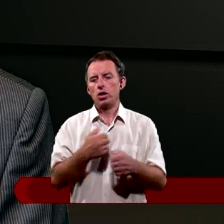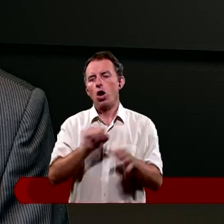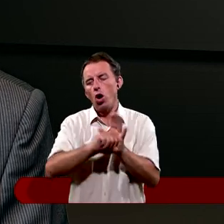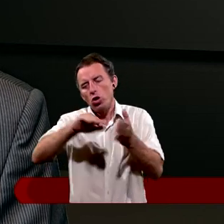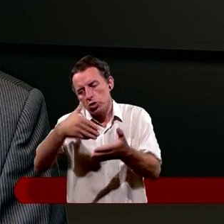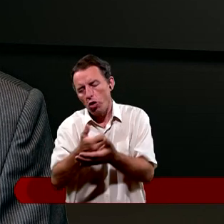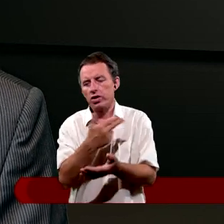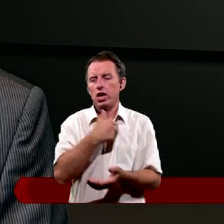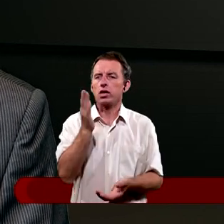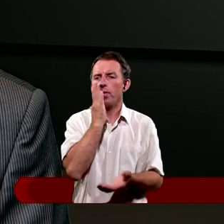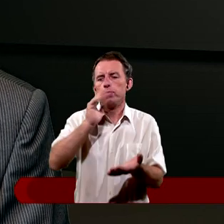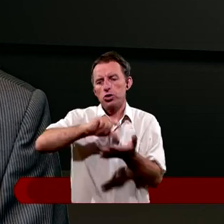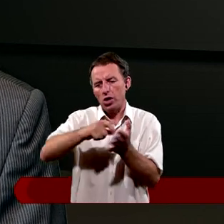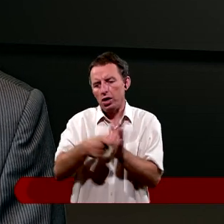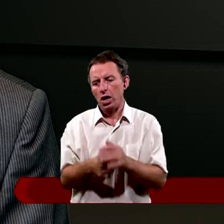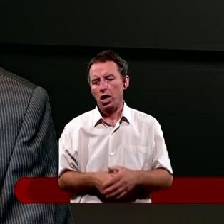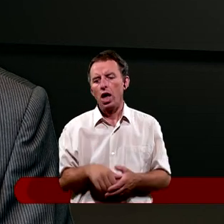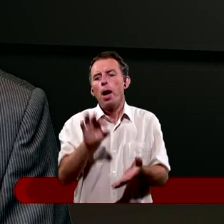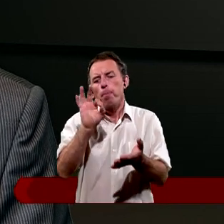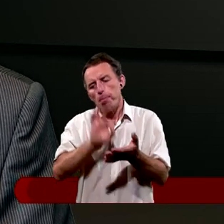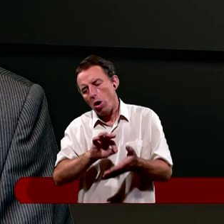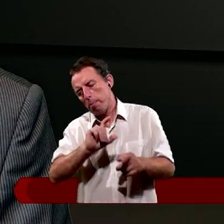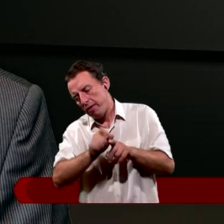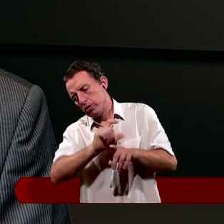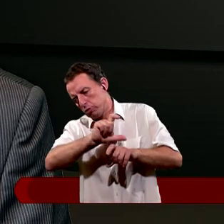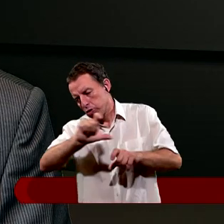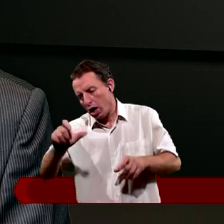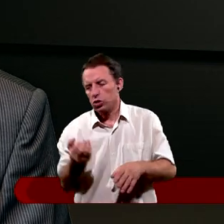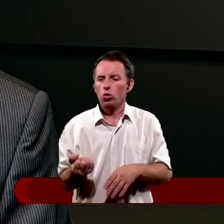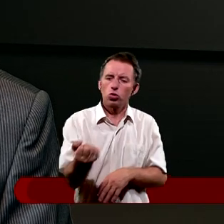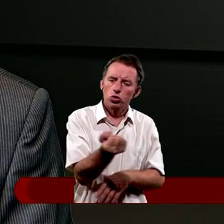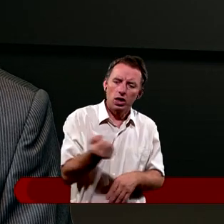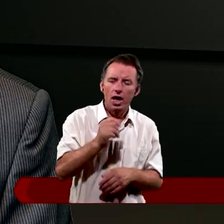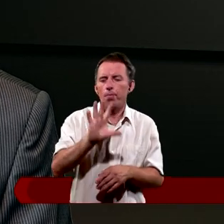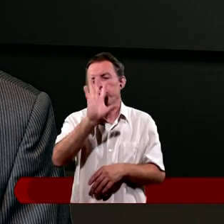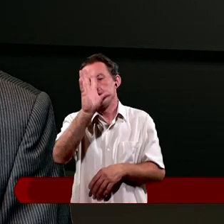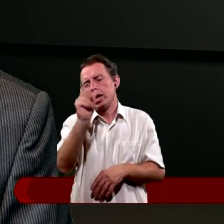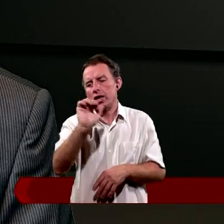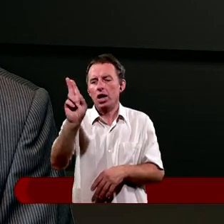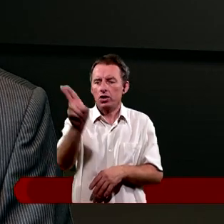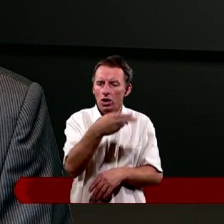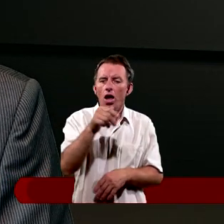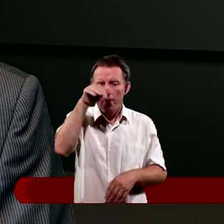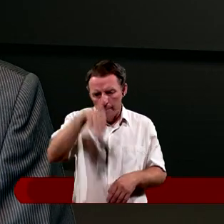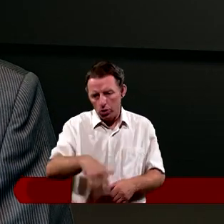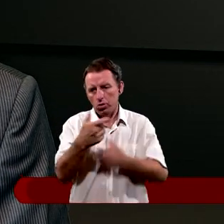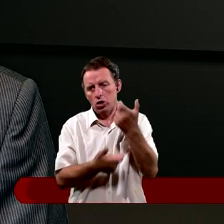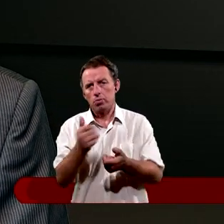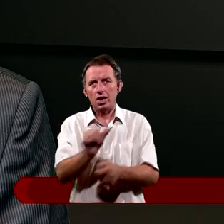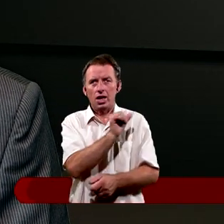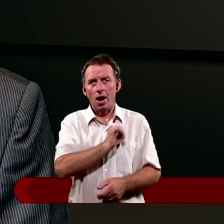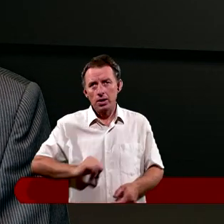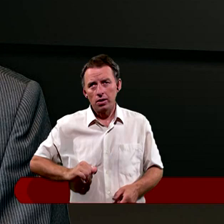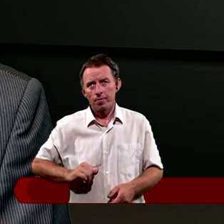nasze mieszkanie, które po pewnym czasie użytkowania już nie jest takie piękne jak kiedyś, możemy to zrobić